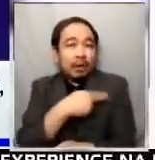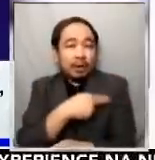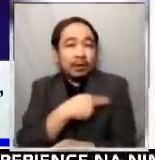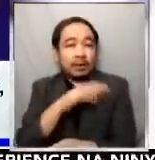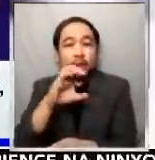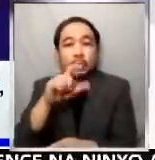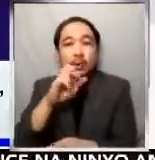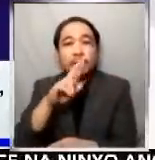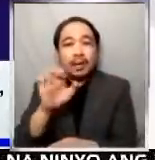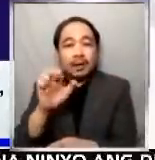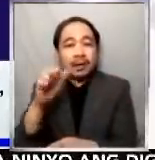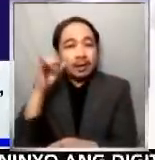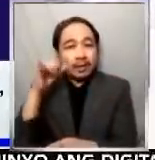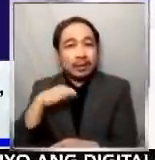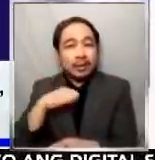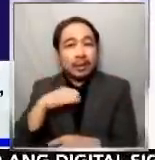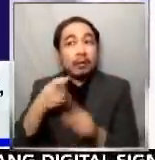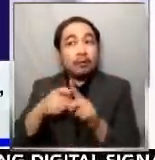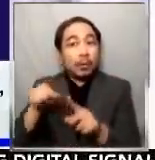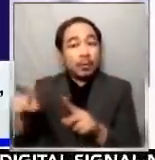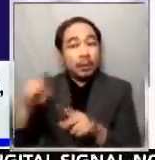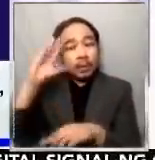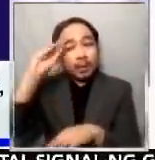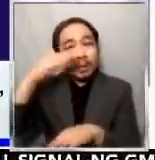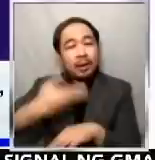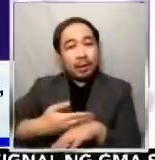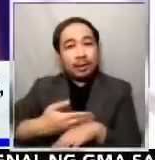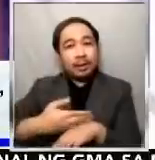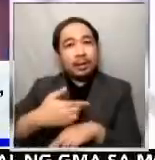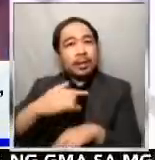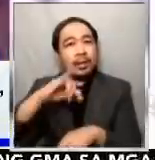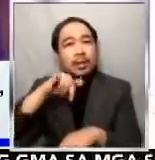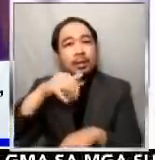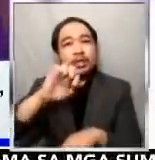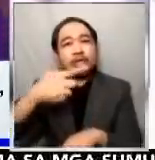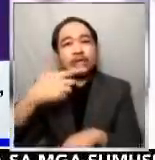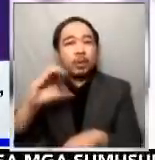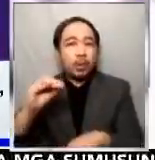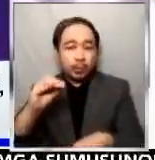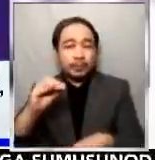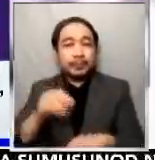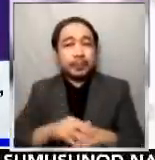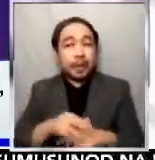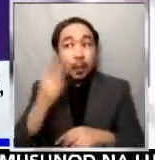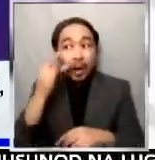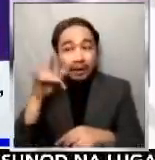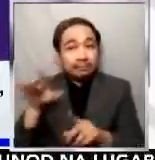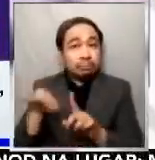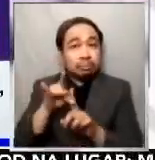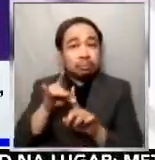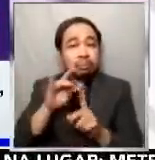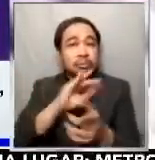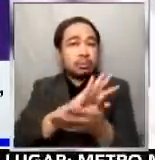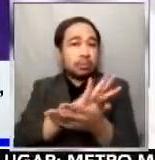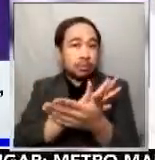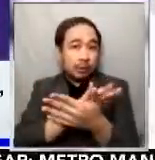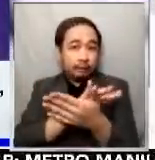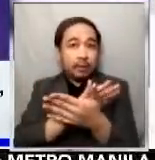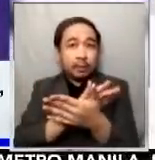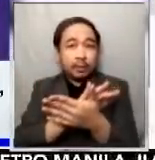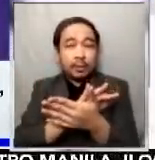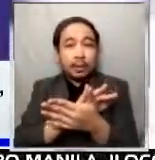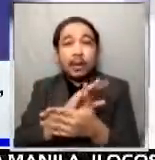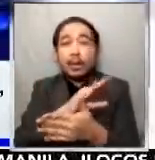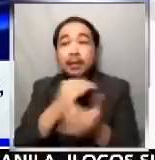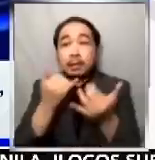kanyang anak na si Gregorio o Gigo de Guzman, nagpositibo kasi si Claire sa COVID-19 at bumababa na